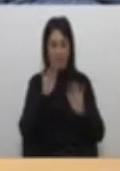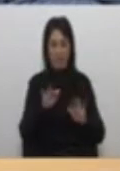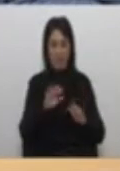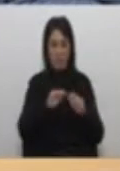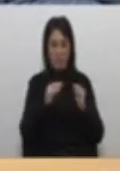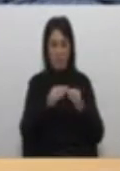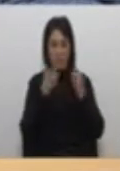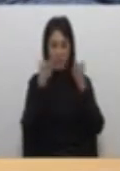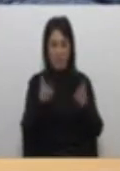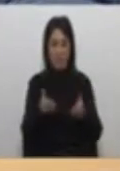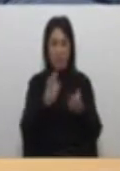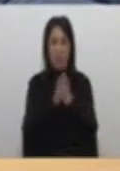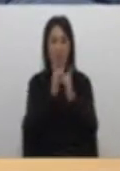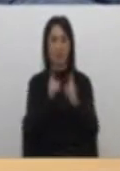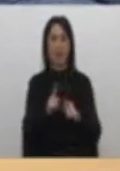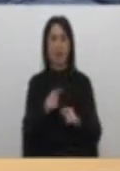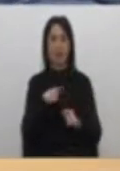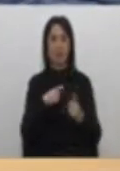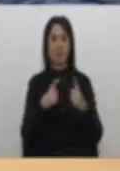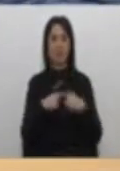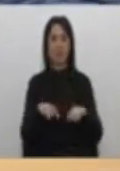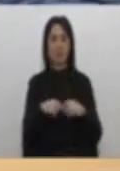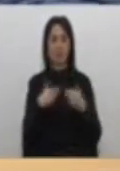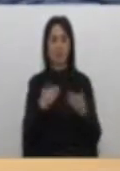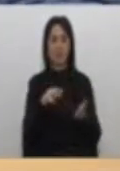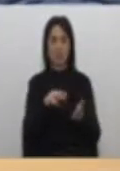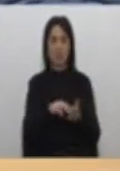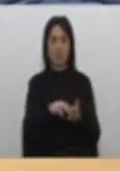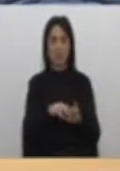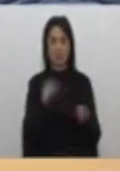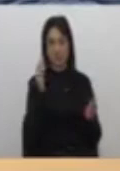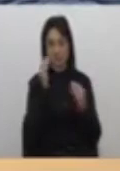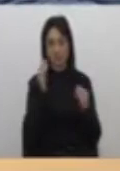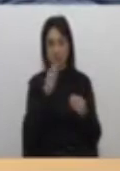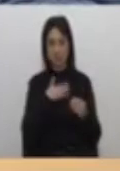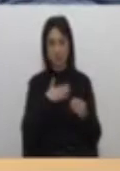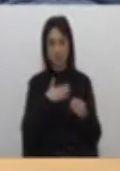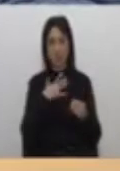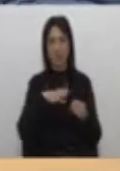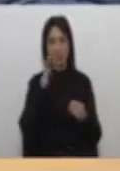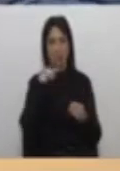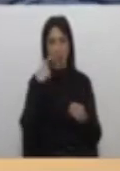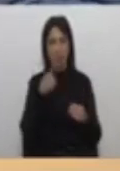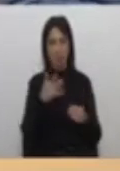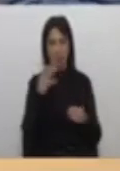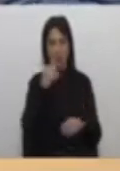პრობლემების მოგვარებაზე, რაც ჩვენი საზოგადოების წინაშე დგას. და ვიმსჯელოთ ჩვენი ქვეყნის მომავალზე. დიდი მადლობა.